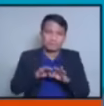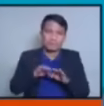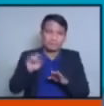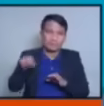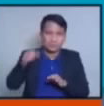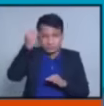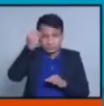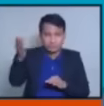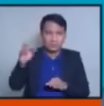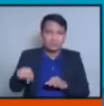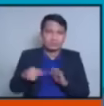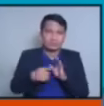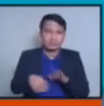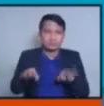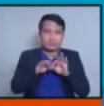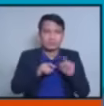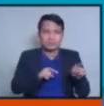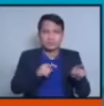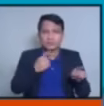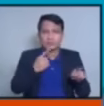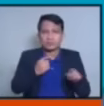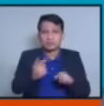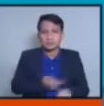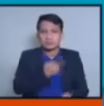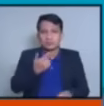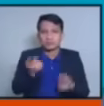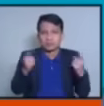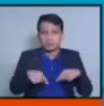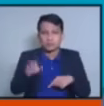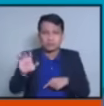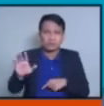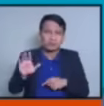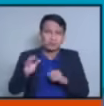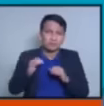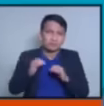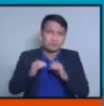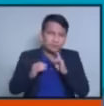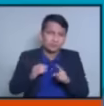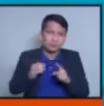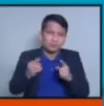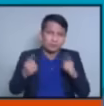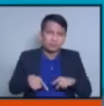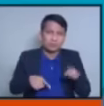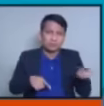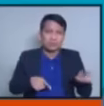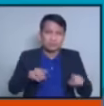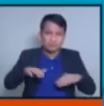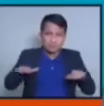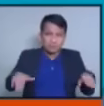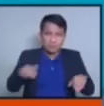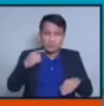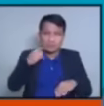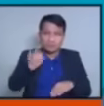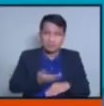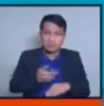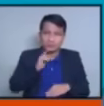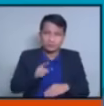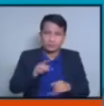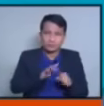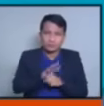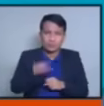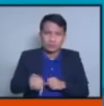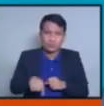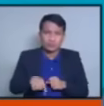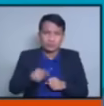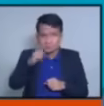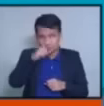sa kalaman ng lahat, bagamat ito po ay matagal na nangyari, pero the fact na yung pumbata nagsabi na talagang siya ina-rape and